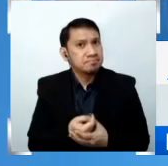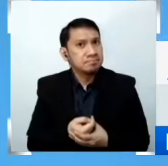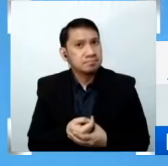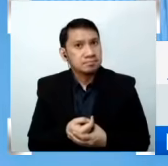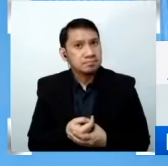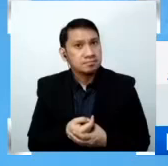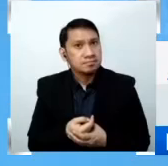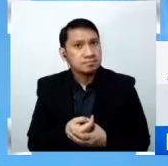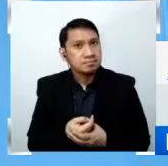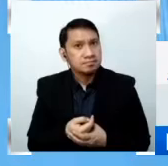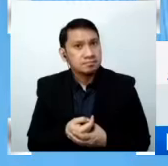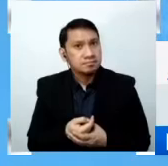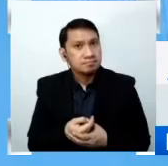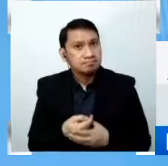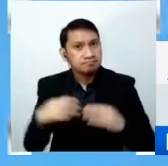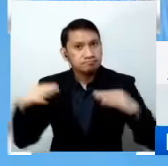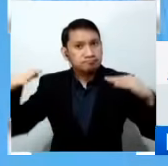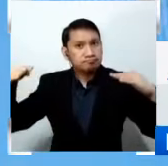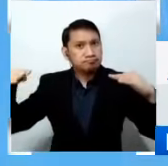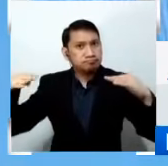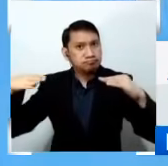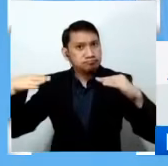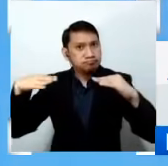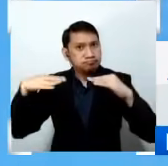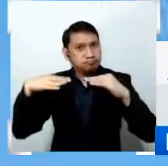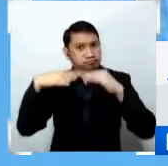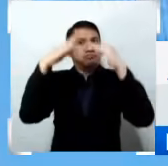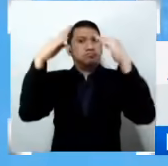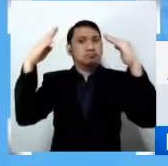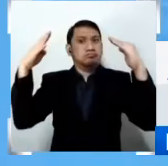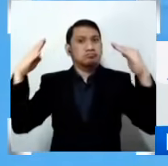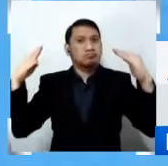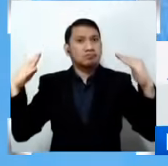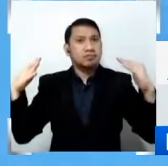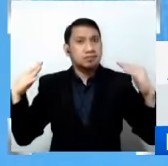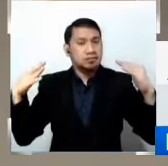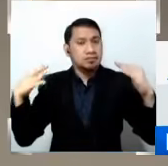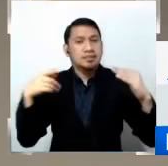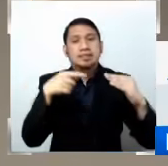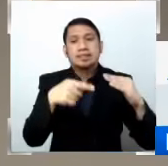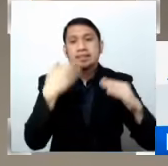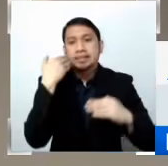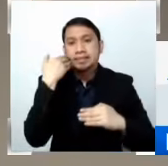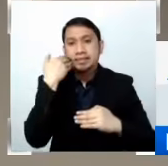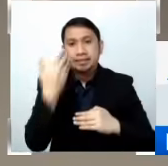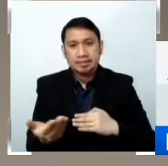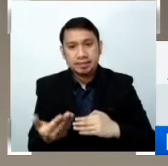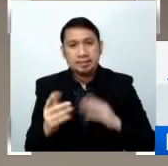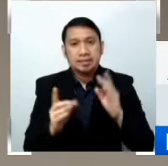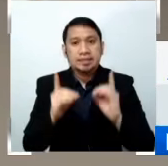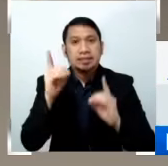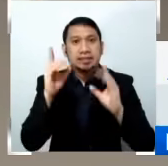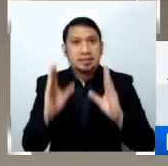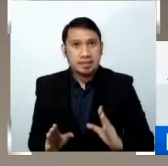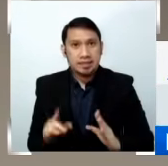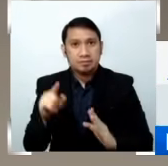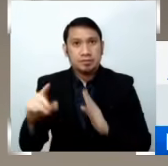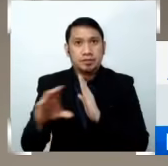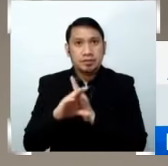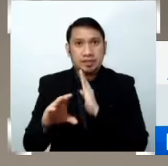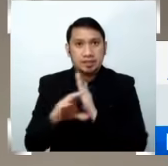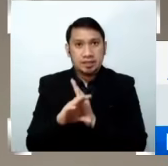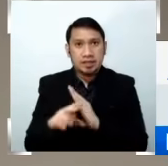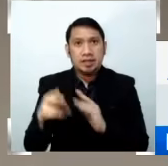kumabig ang dalawang sasakyan hanggang sa magsalpukan. Dead on arrival sa ospital ang driver ng SUV na kinilalang si